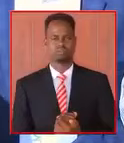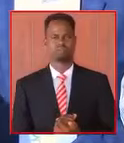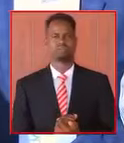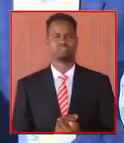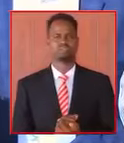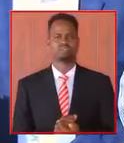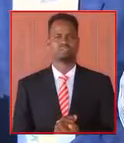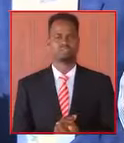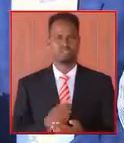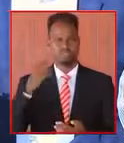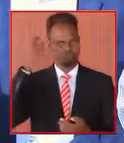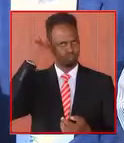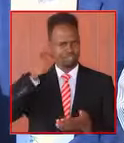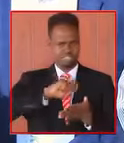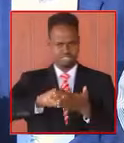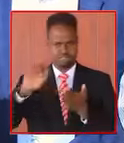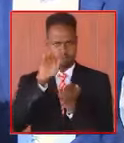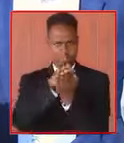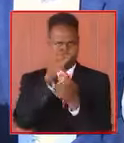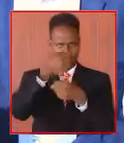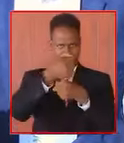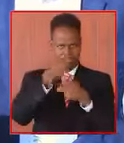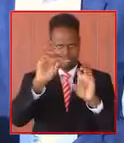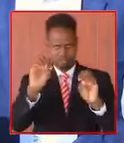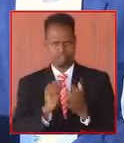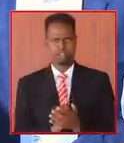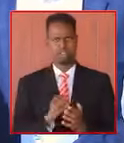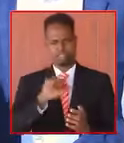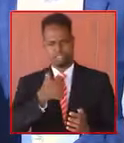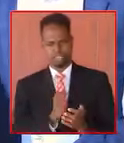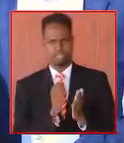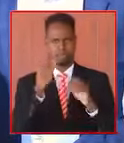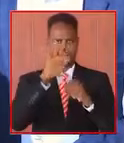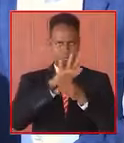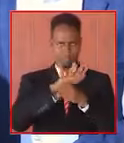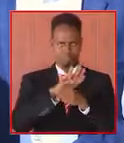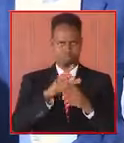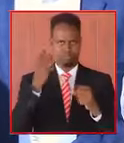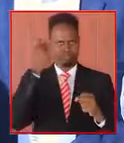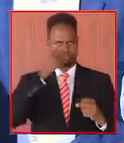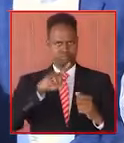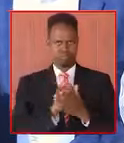way ka mahadqaya aad iyo aad u wanaagsan ku qadariya dowladdu waxa haysa